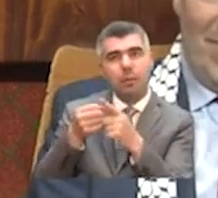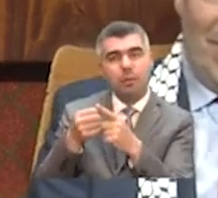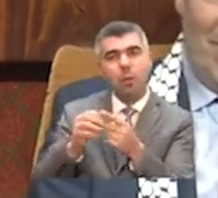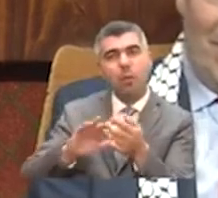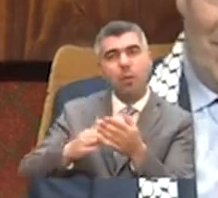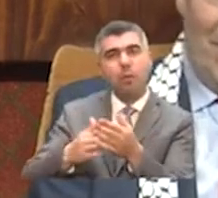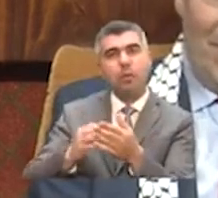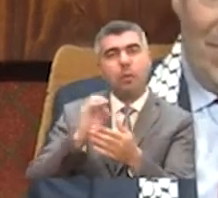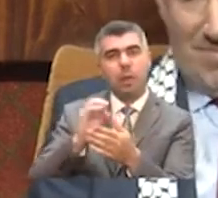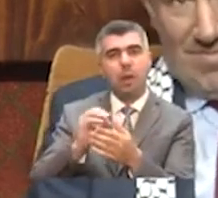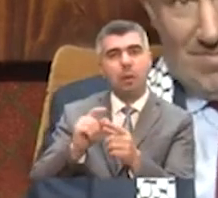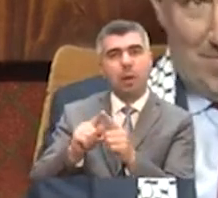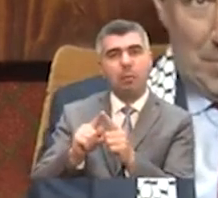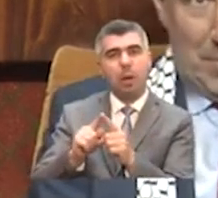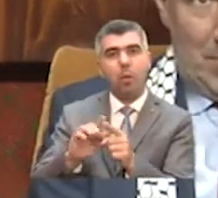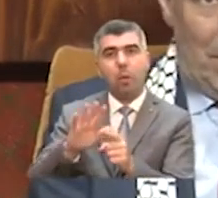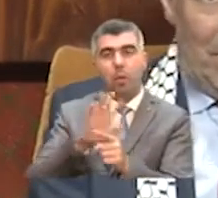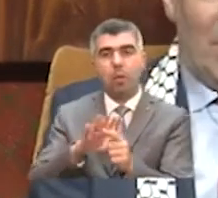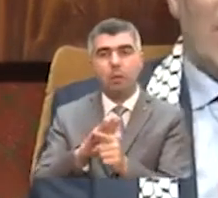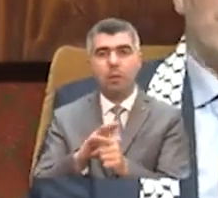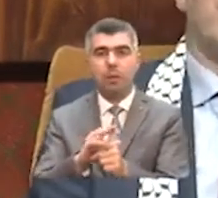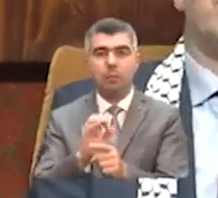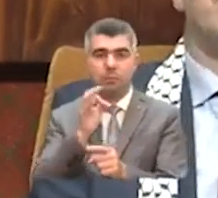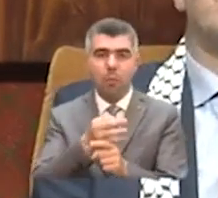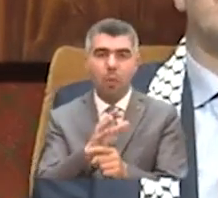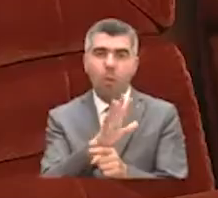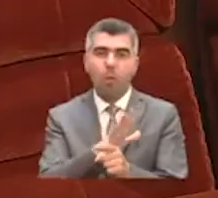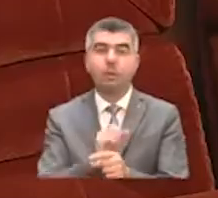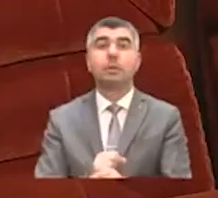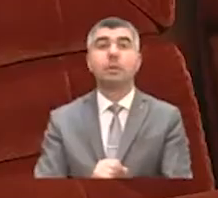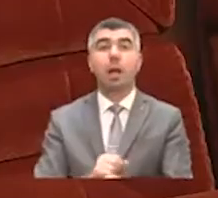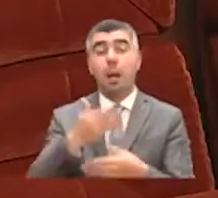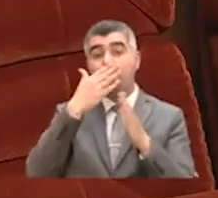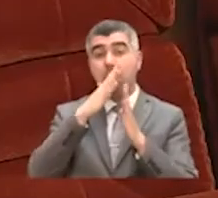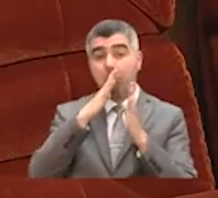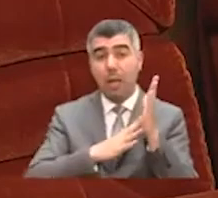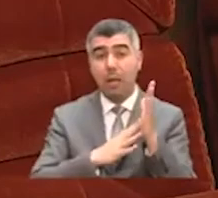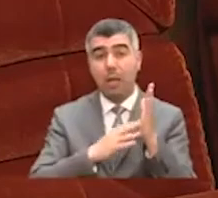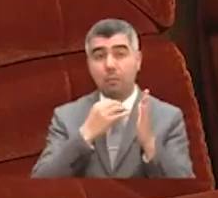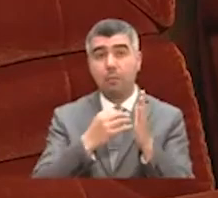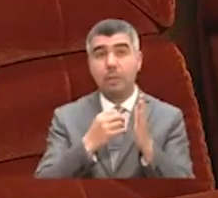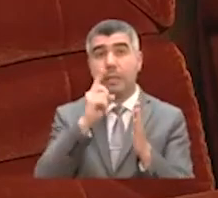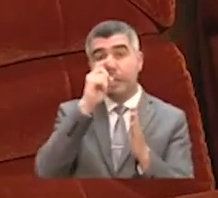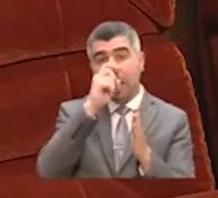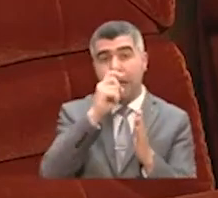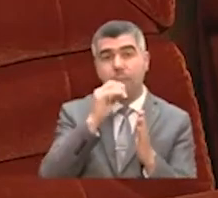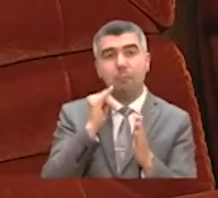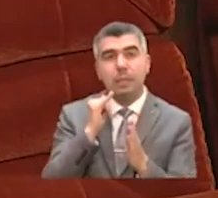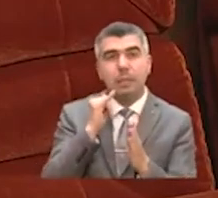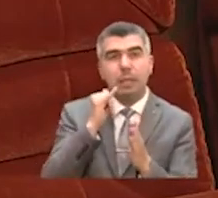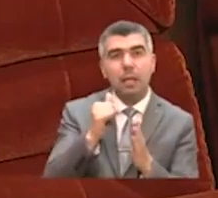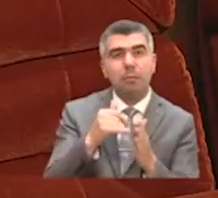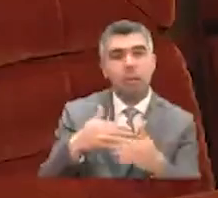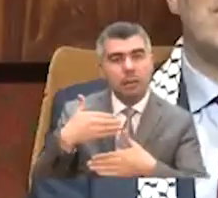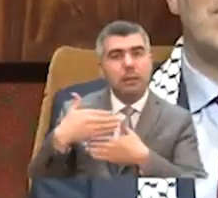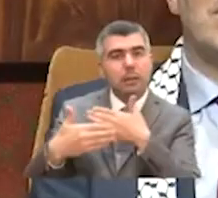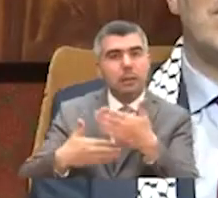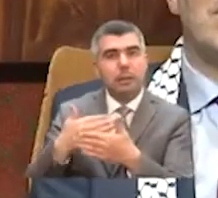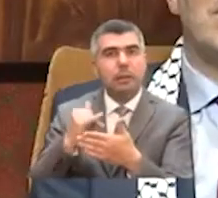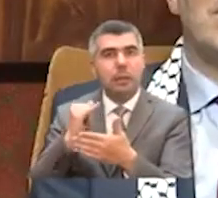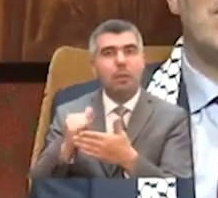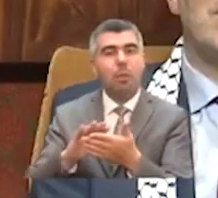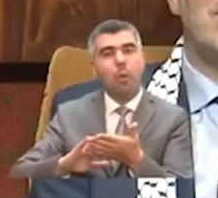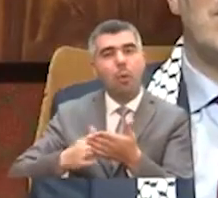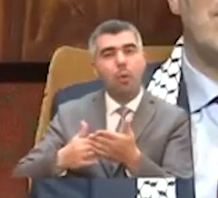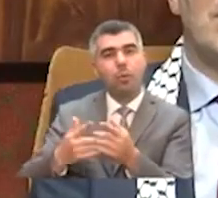يقول له انا ما عنديش العصا السحريه. المغاربه كيتقصحين من الغلاء المستمر والمتواصل والفظيع